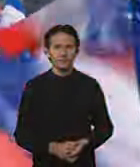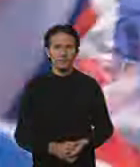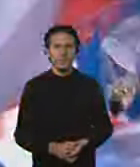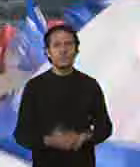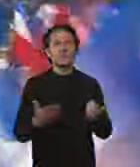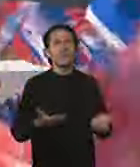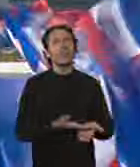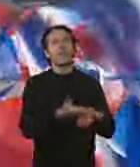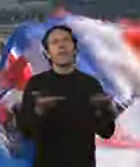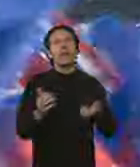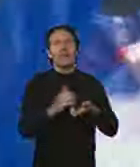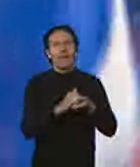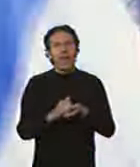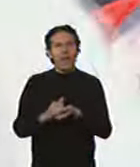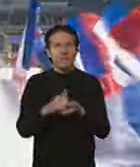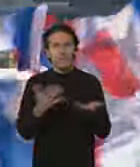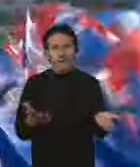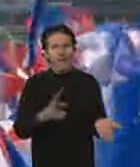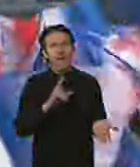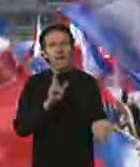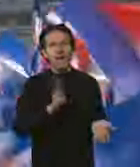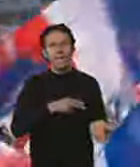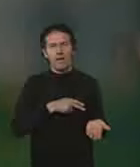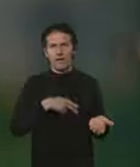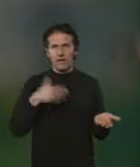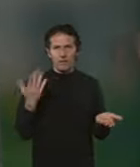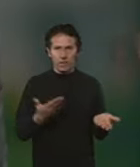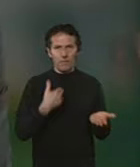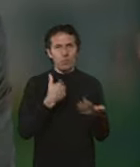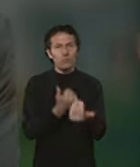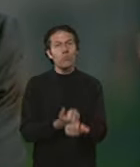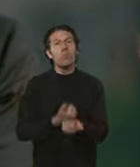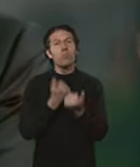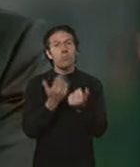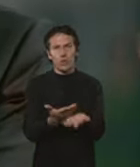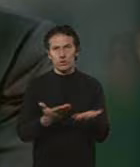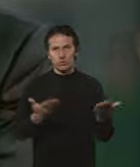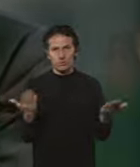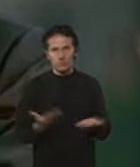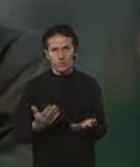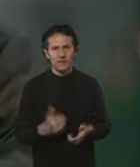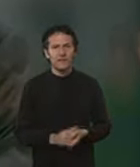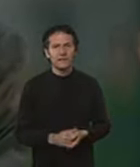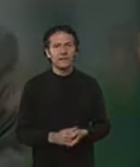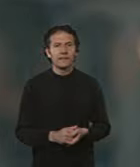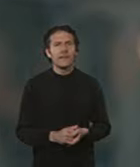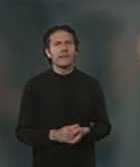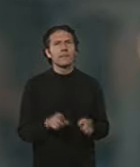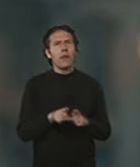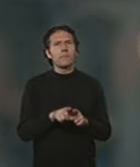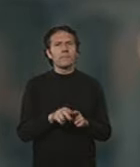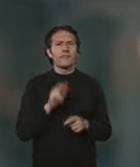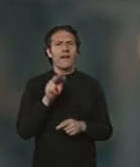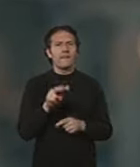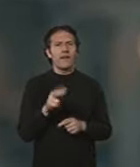alors mes chers amis enfin ce que je vous propose ce n'est pas la